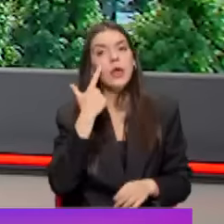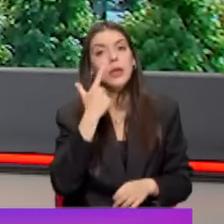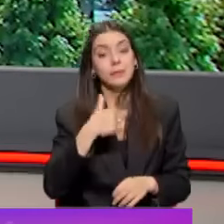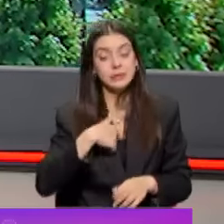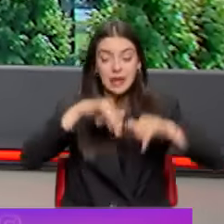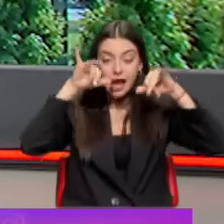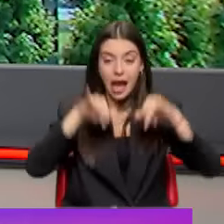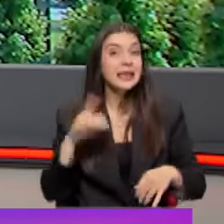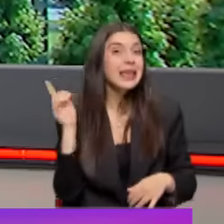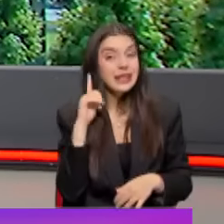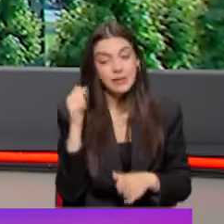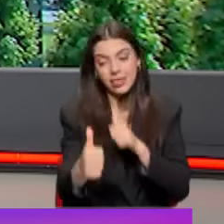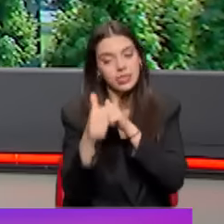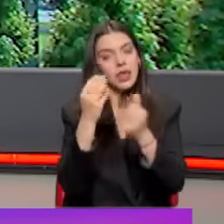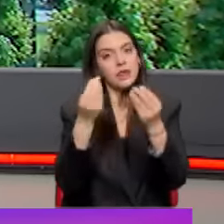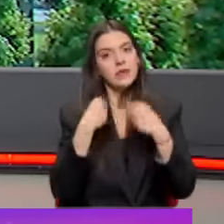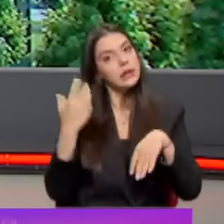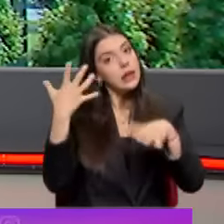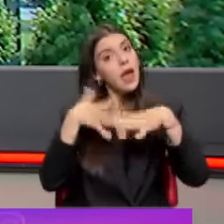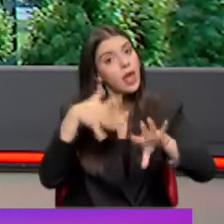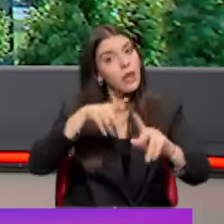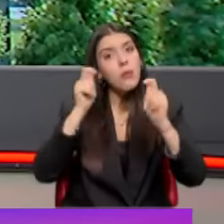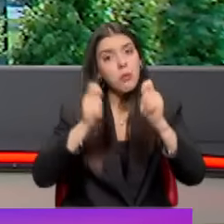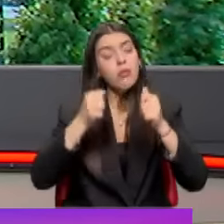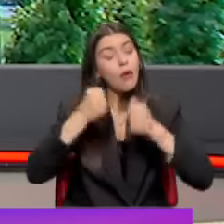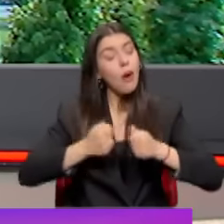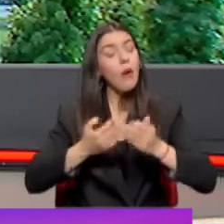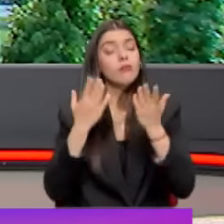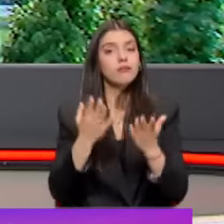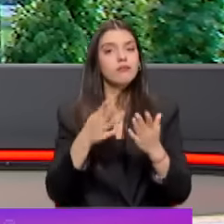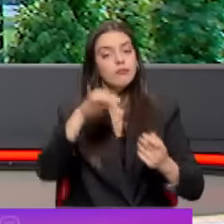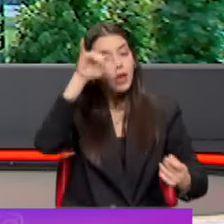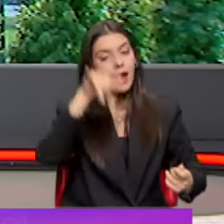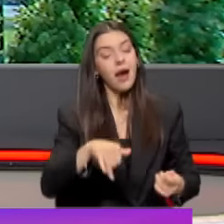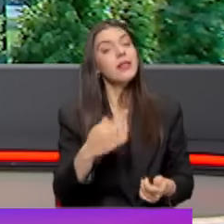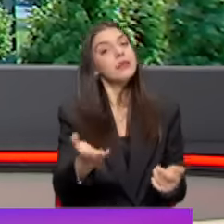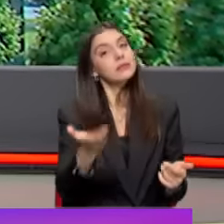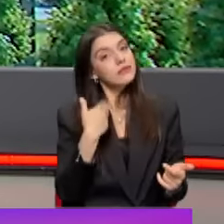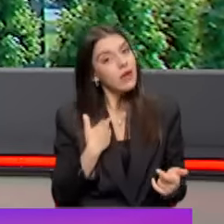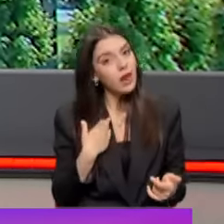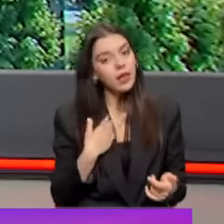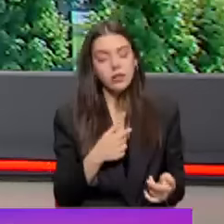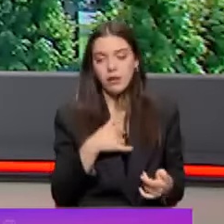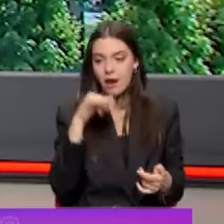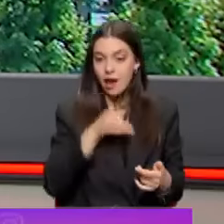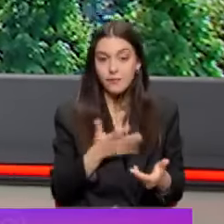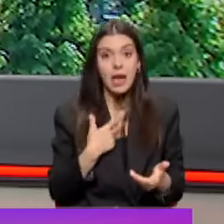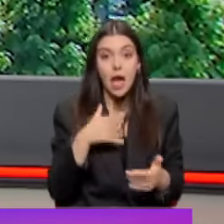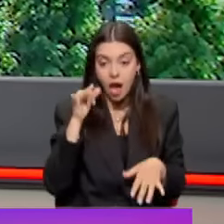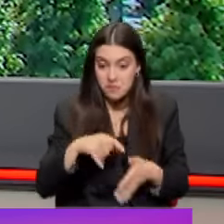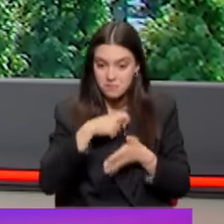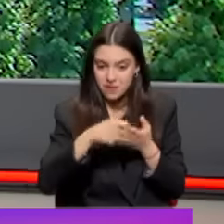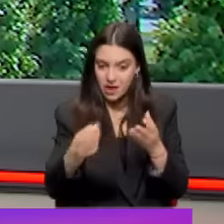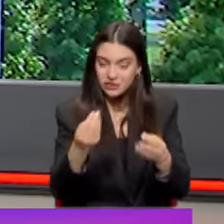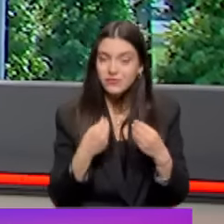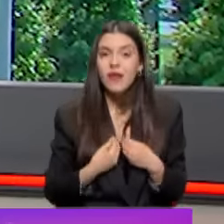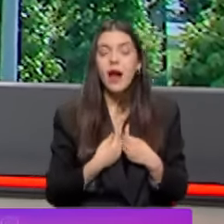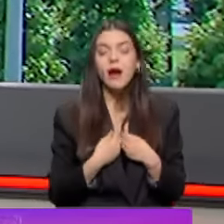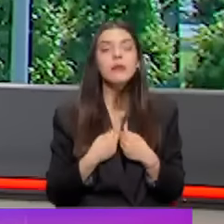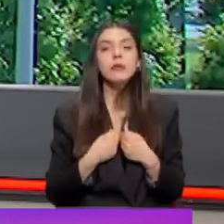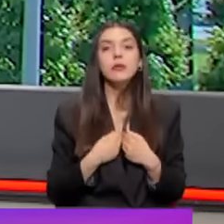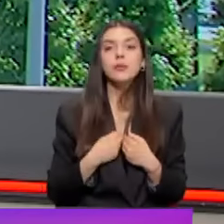ettiğimiz itibarı geri verin diye eylemler yapıyorlar haklarımızı verin özlük haklarımızı verin hak ettiğimiz maşı verin bizim